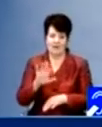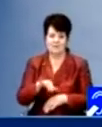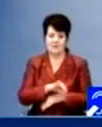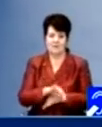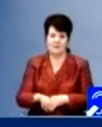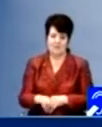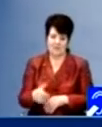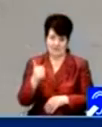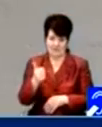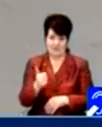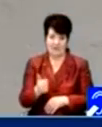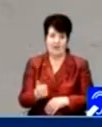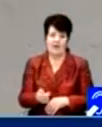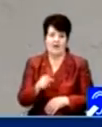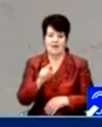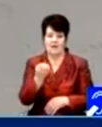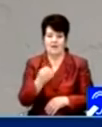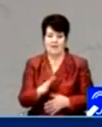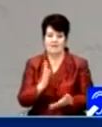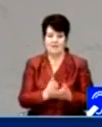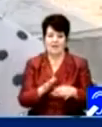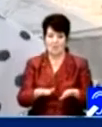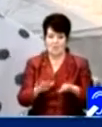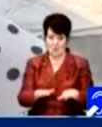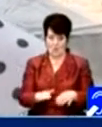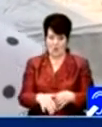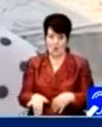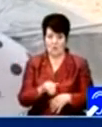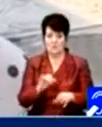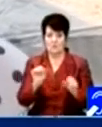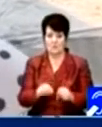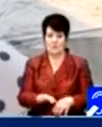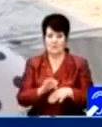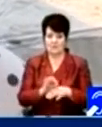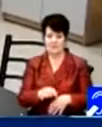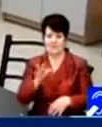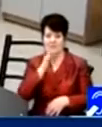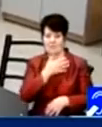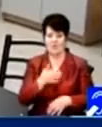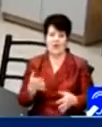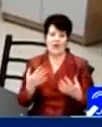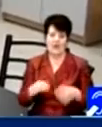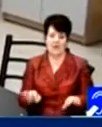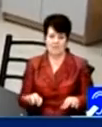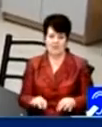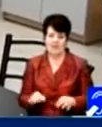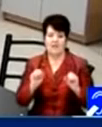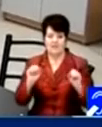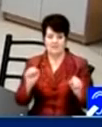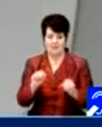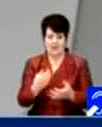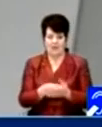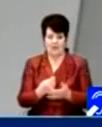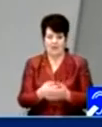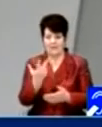e binevenită ca ei să aibă un loc aici unde să poată să-și petreacă timpul liber. Noua sală de sport a costat aproape